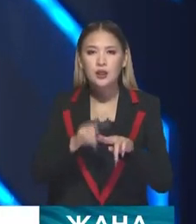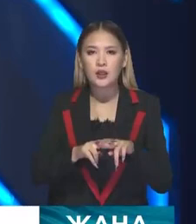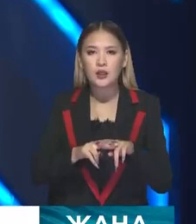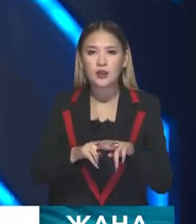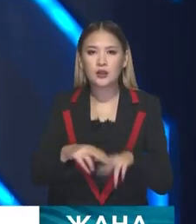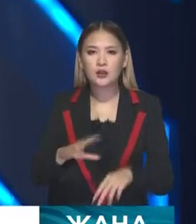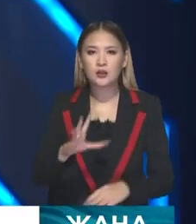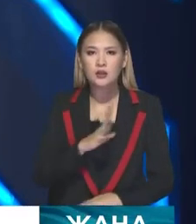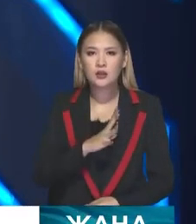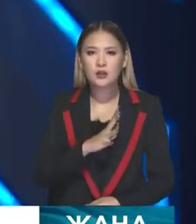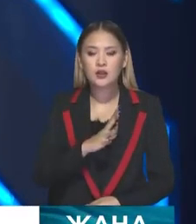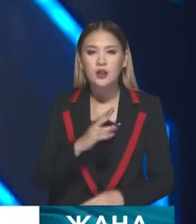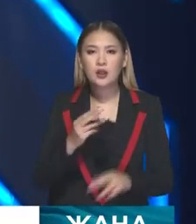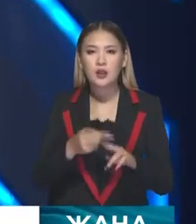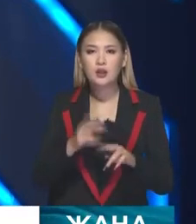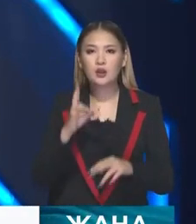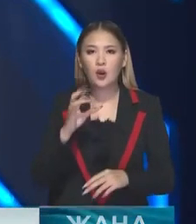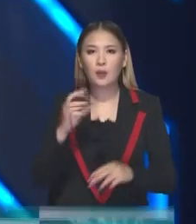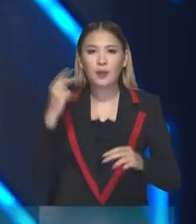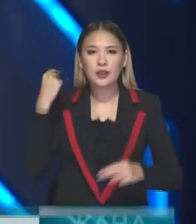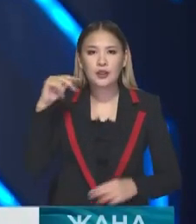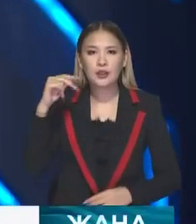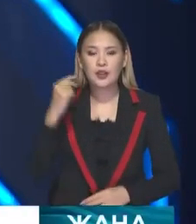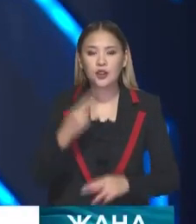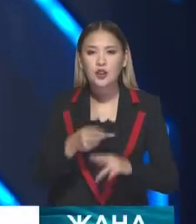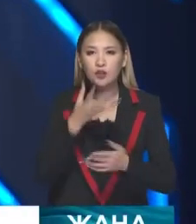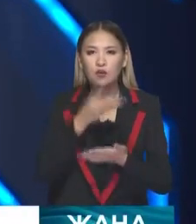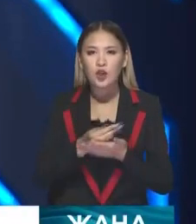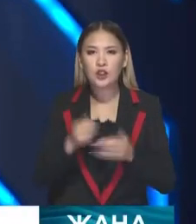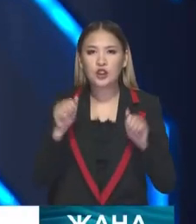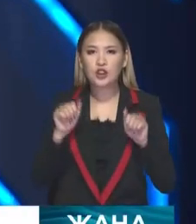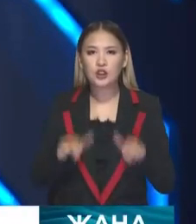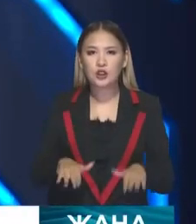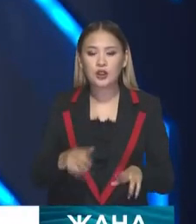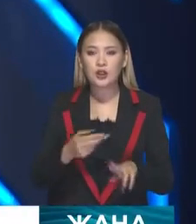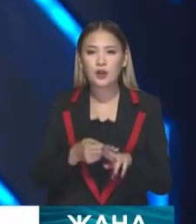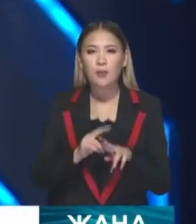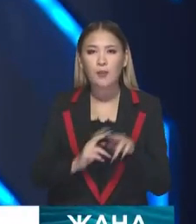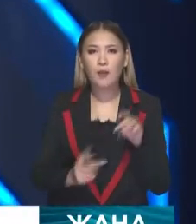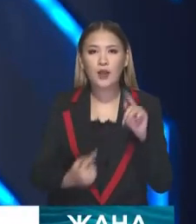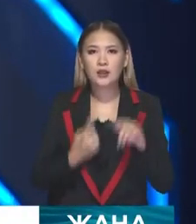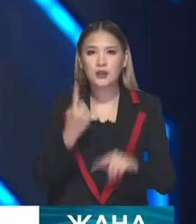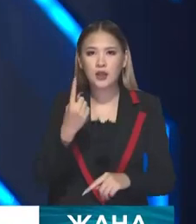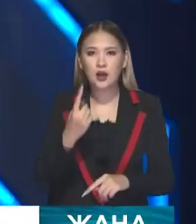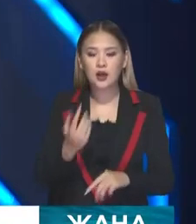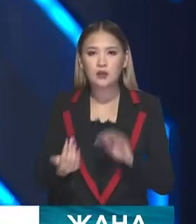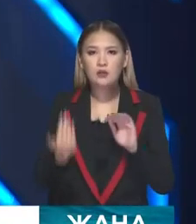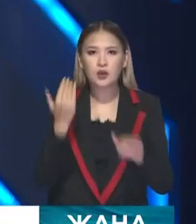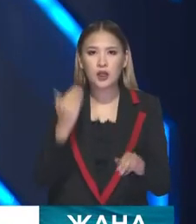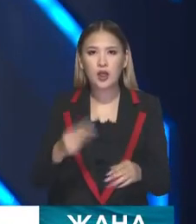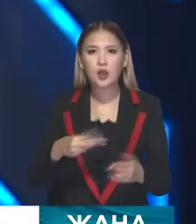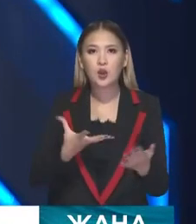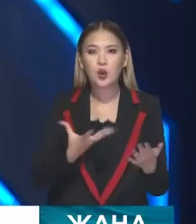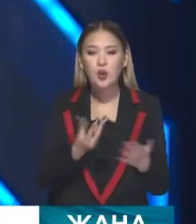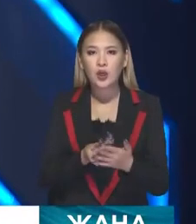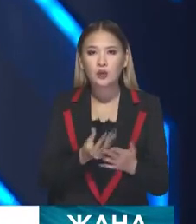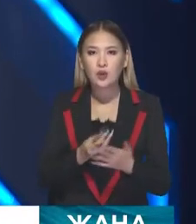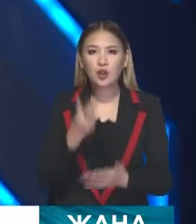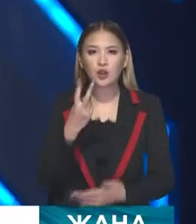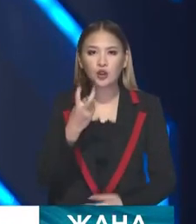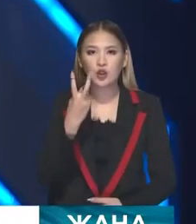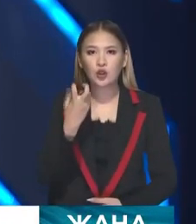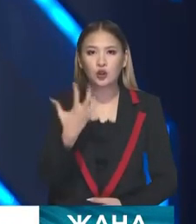төлемейді. Бірақ президент өз шешімде, өз басамасында бұл бірыңғай төлемді 200 мың, 250